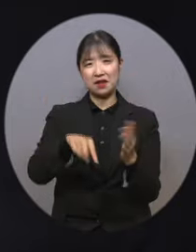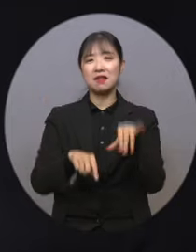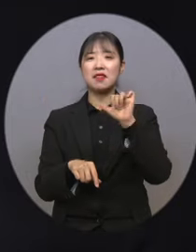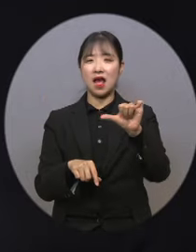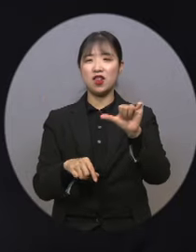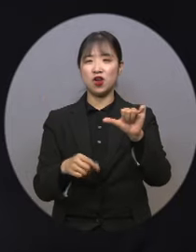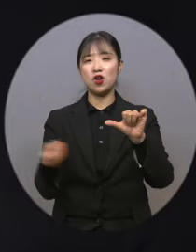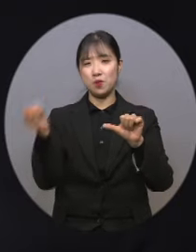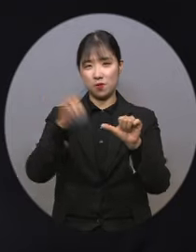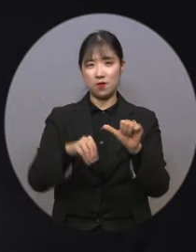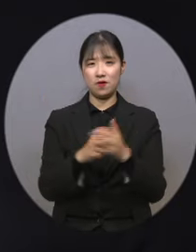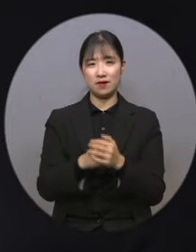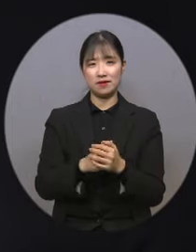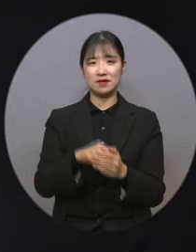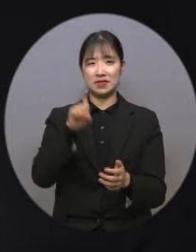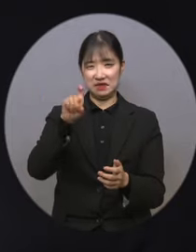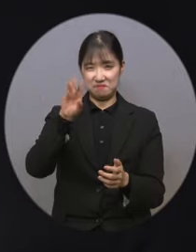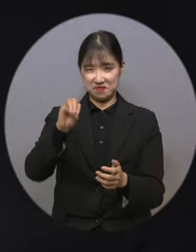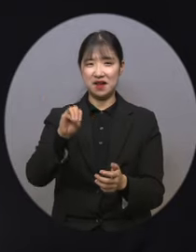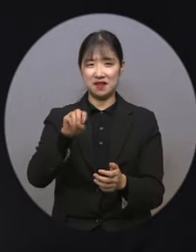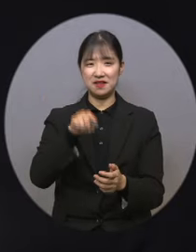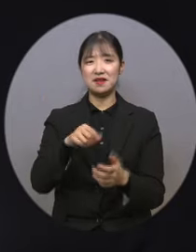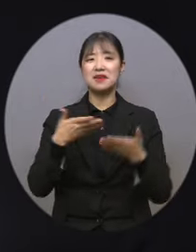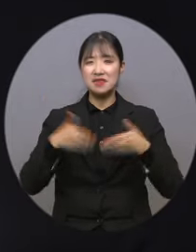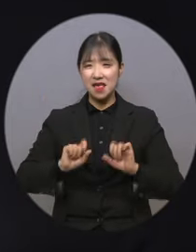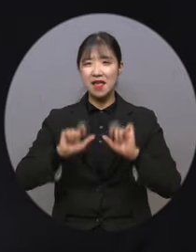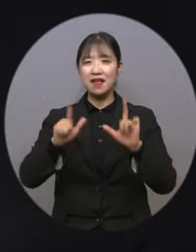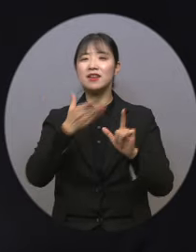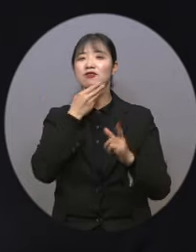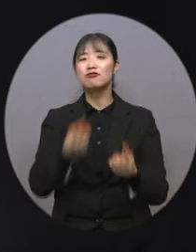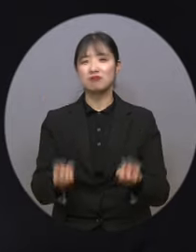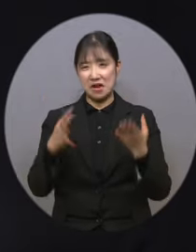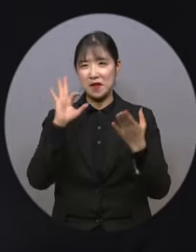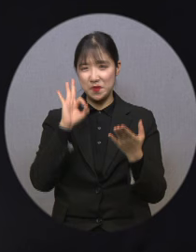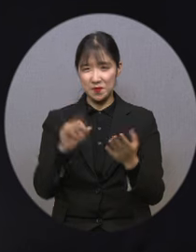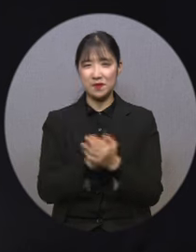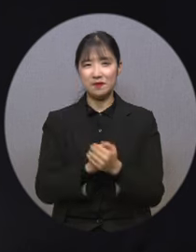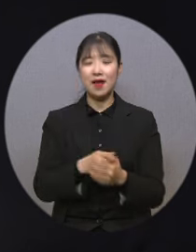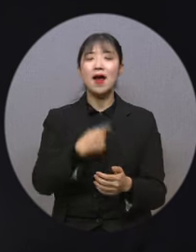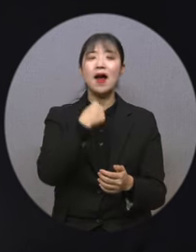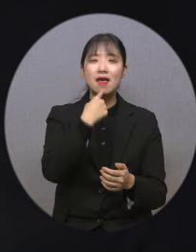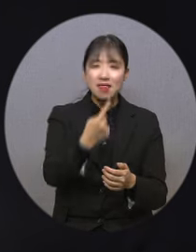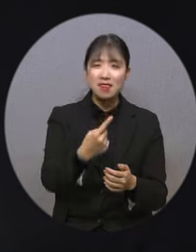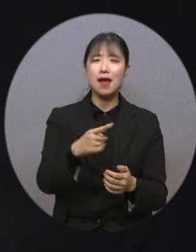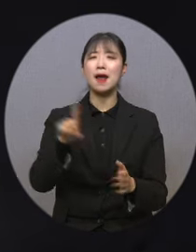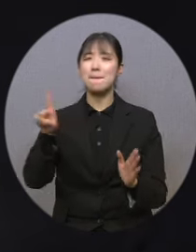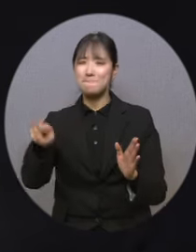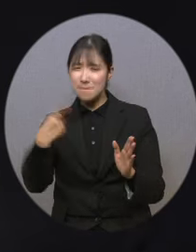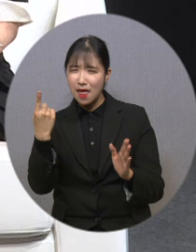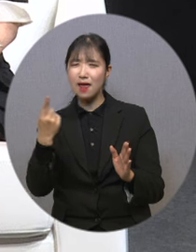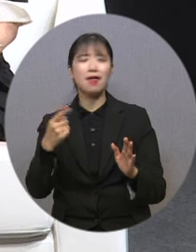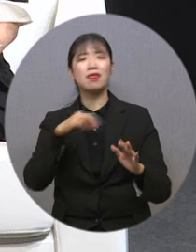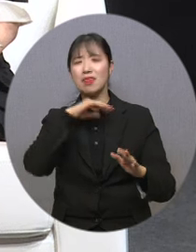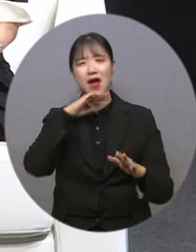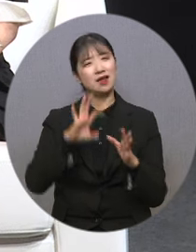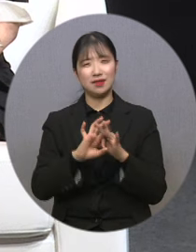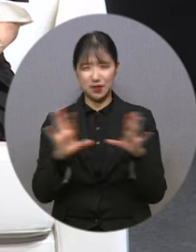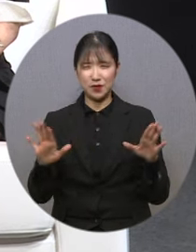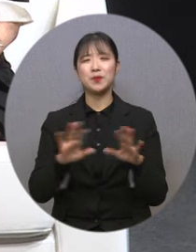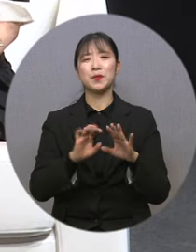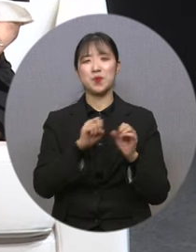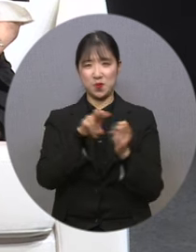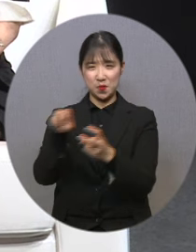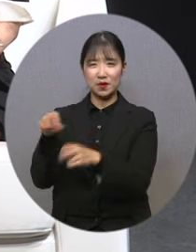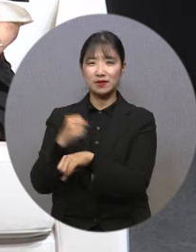들어갑니다 금일 복 10만원 생일 주가 금 이에요 한 살짜리 한테도 보내고 100살 자리에 앉아도 버립니다 그게